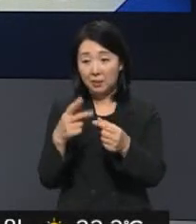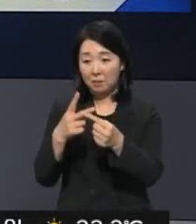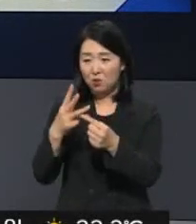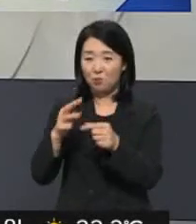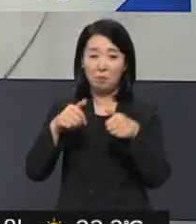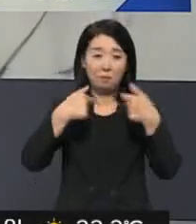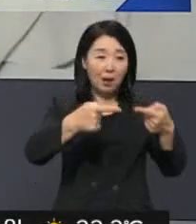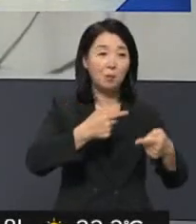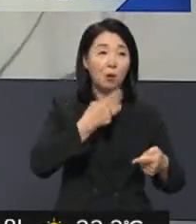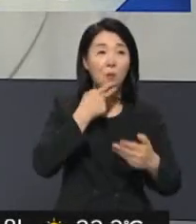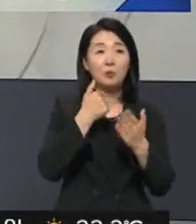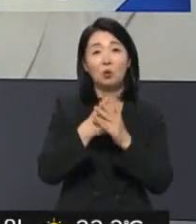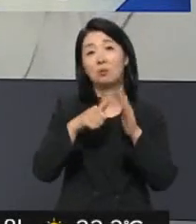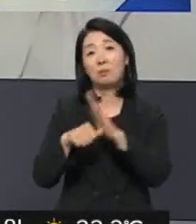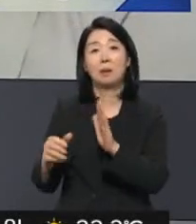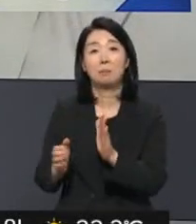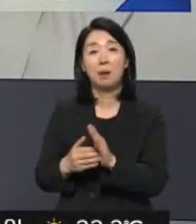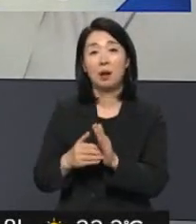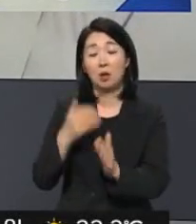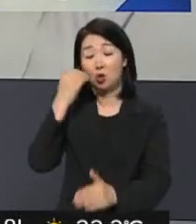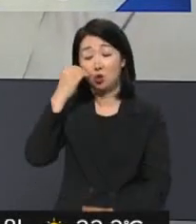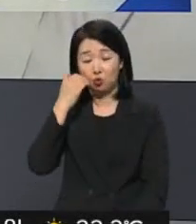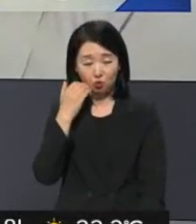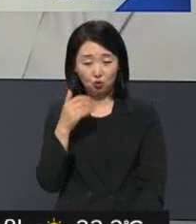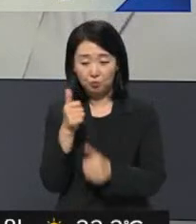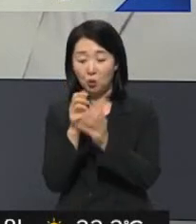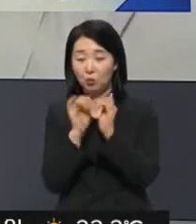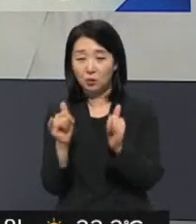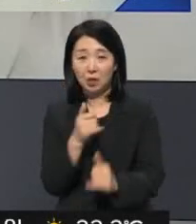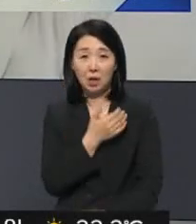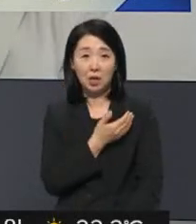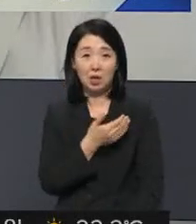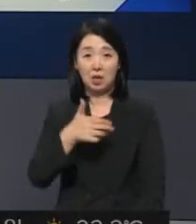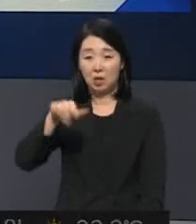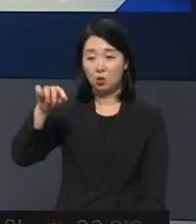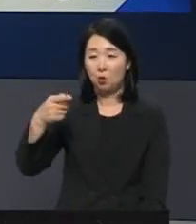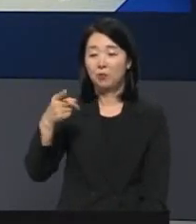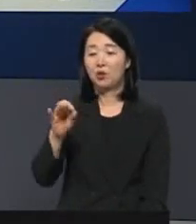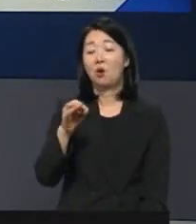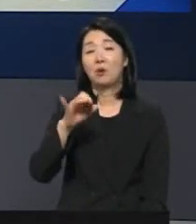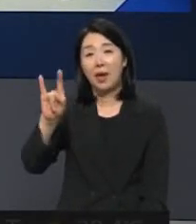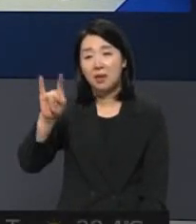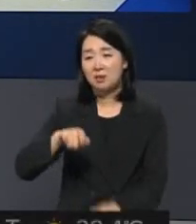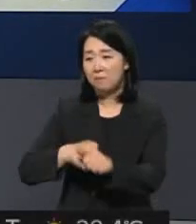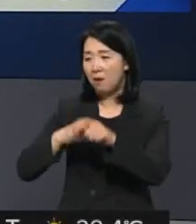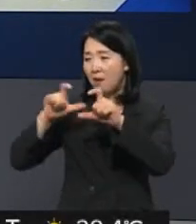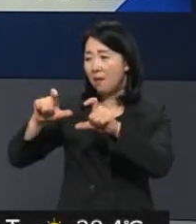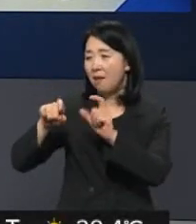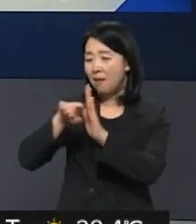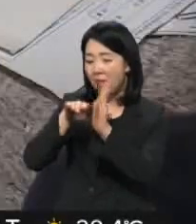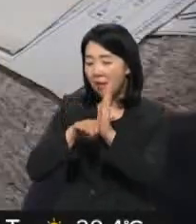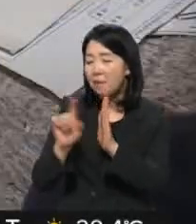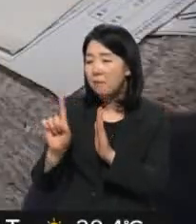그대로 패소했죠. 권경애 변호사에 대해 대한변협이 현재 징계 수위를 논의하고 있습니다.